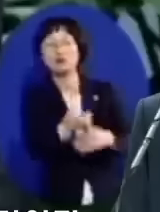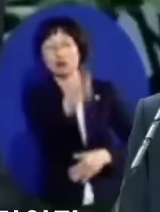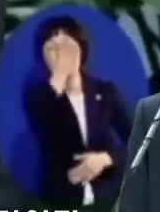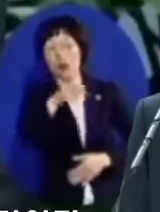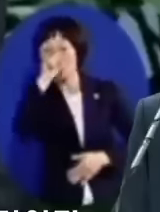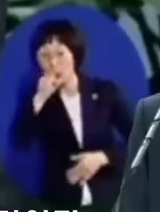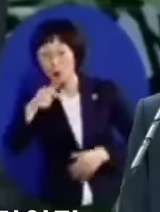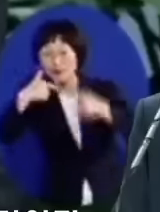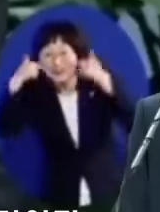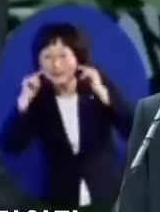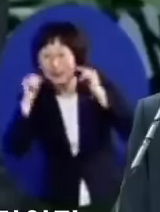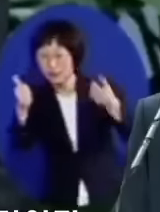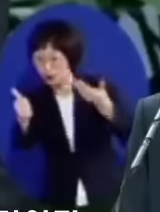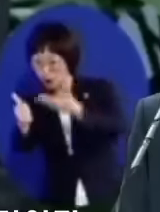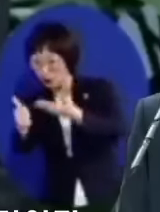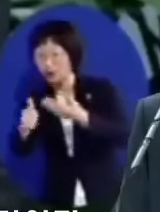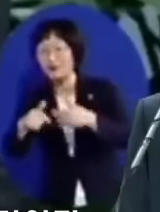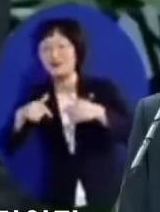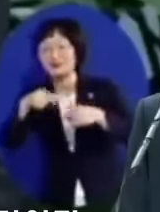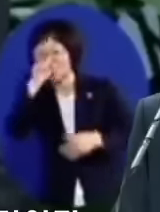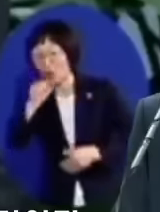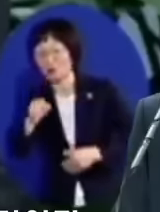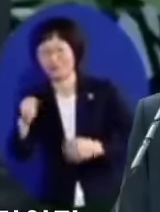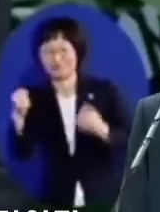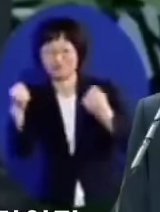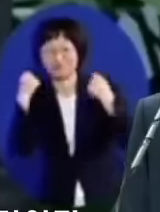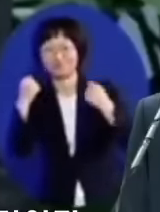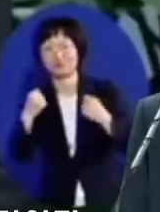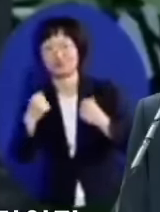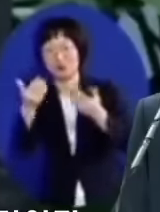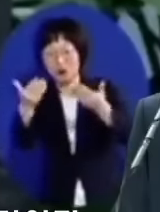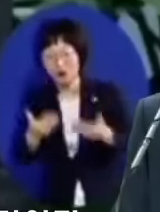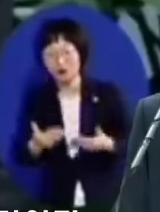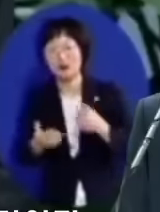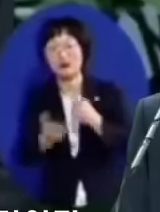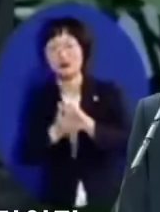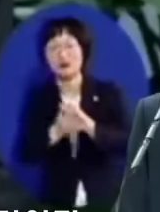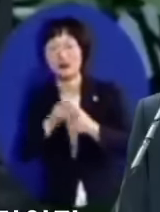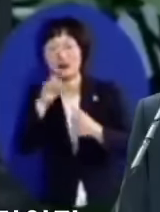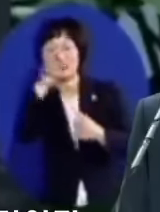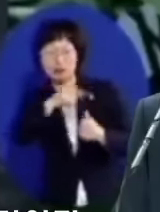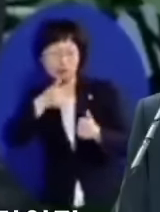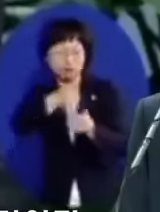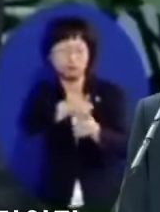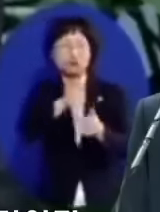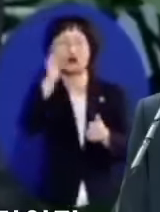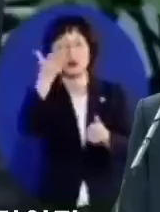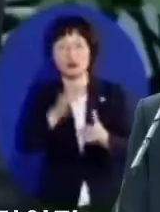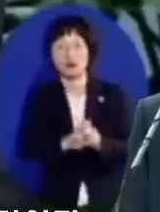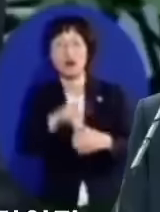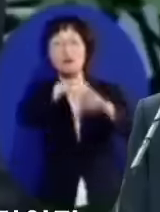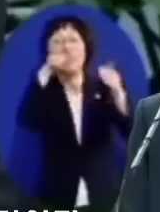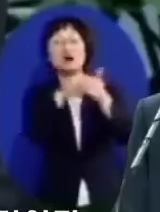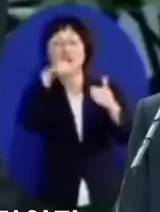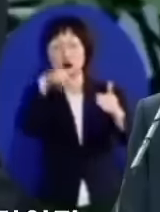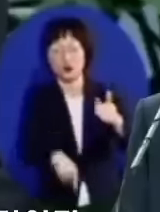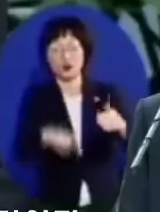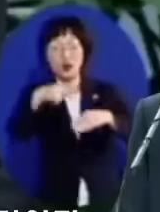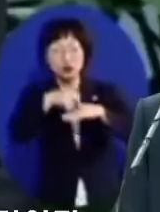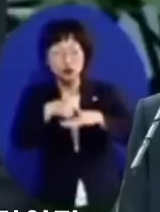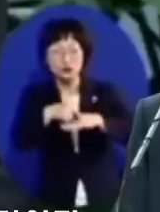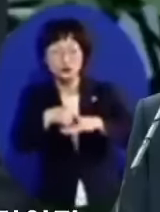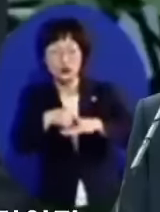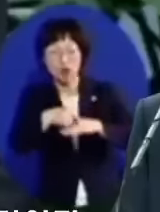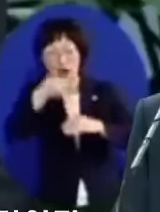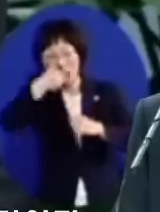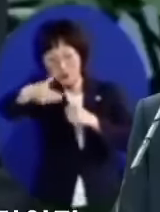좋은 늑대에게 먹이를 주면 좋은 늑대가 힘을 얻어서 나쁜 늑대를 굴복시키는 것입니다. 우리 마음속에 육에 자꾸 양식을